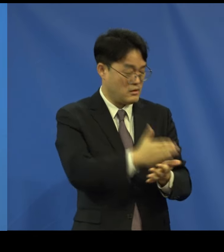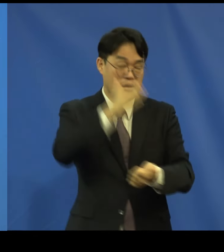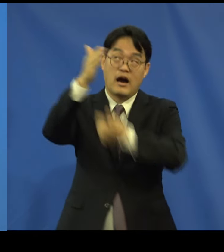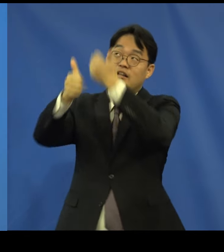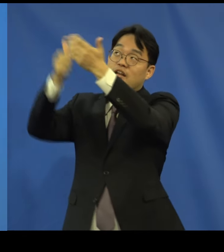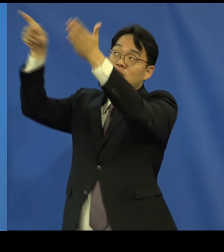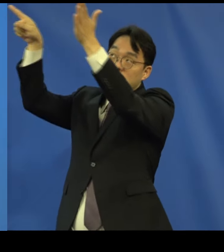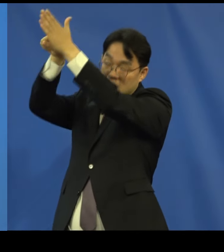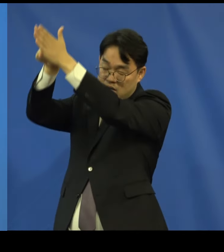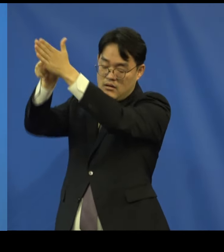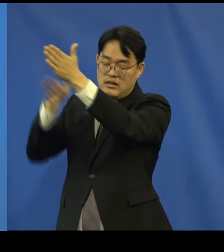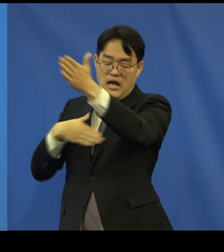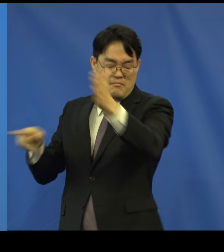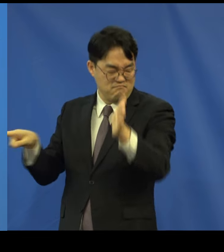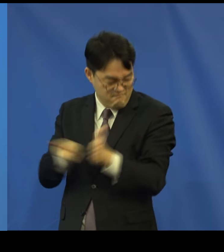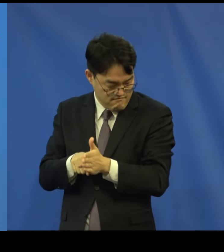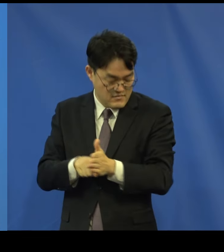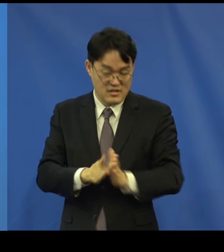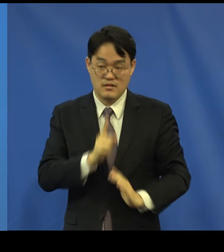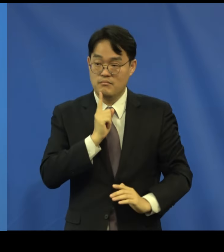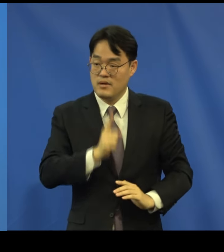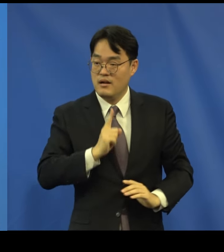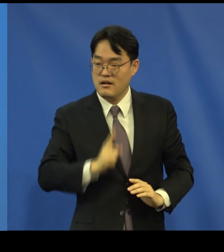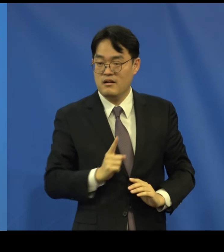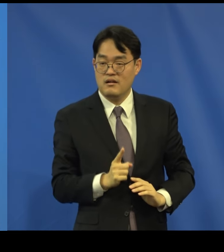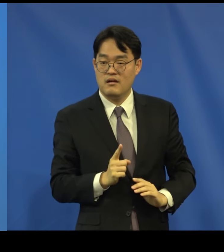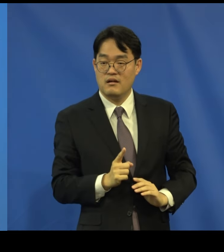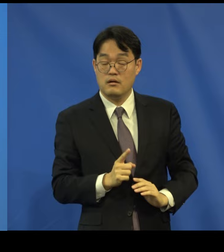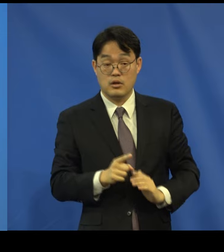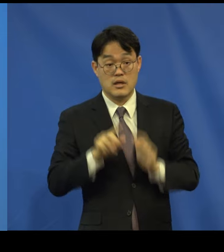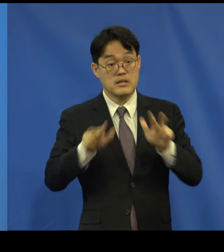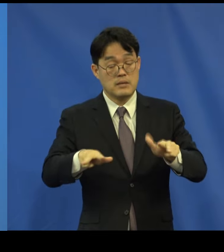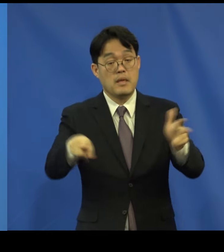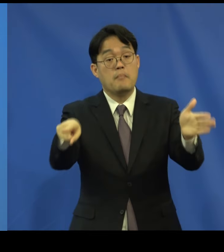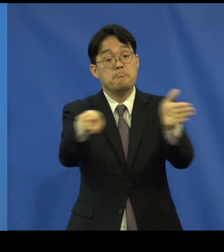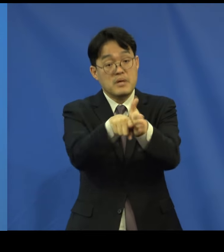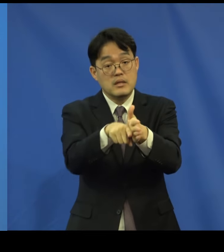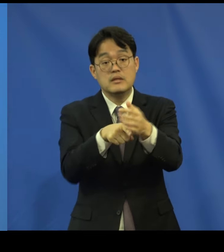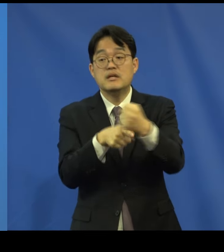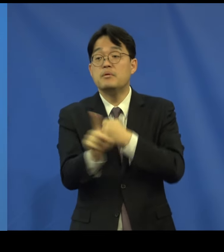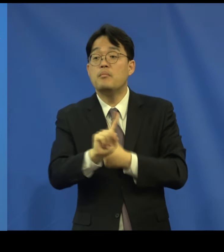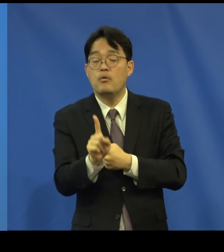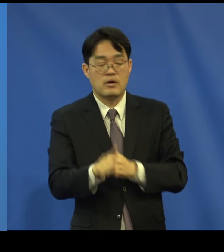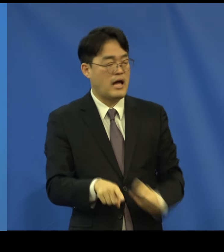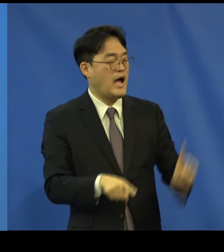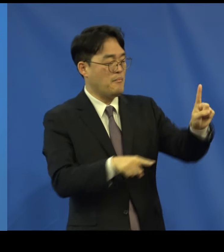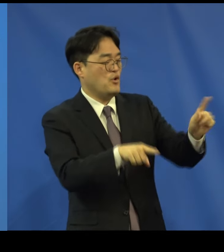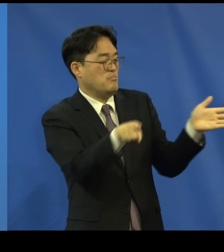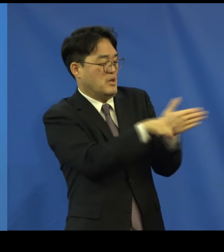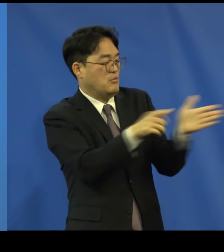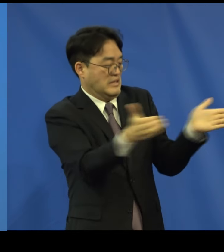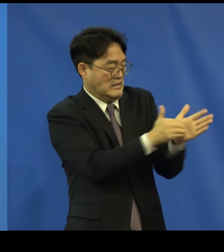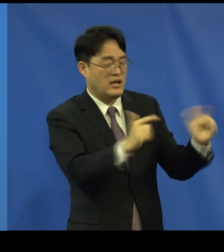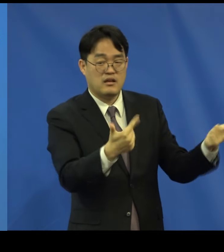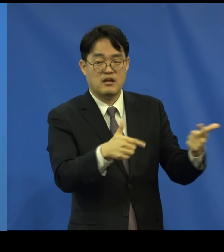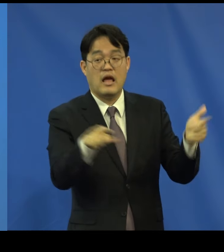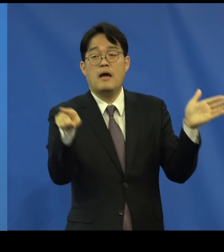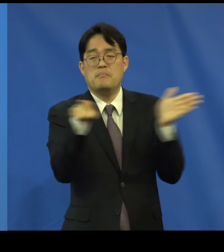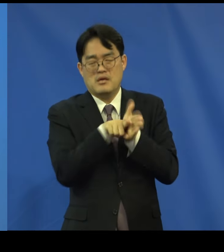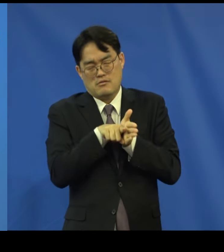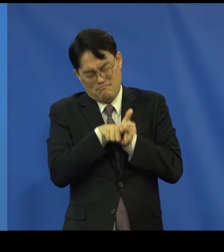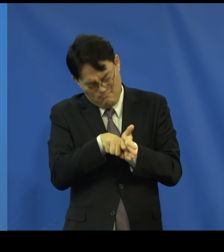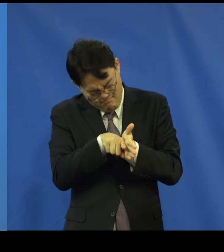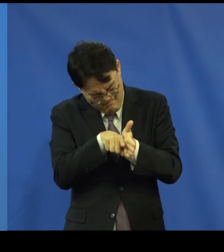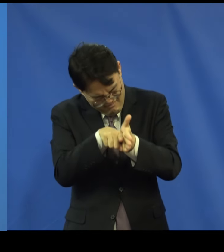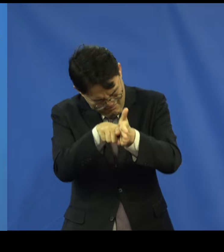원문에 충실하면 이게 계속적 의미가 계속 진행형입니다. 계속